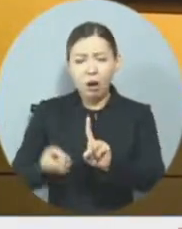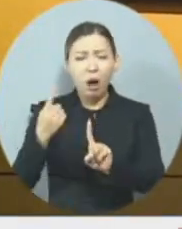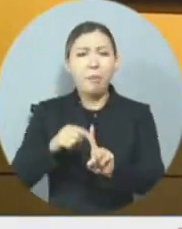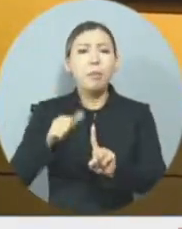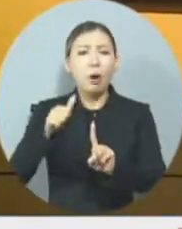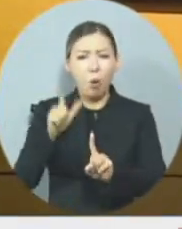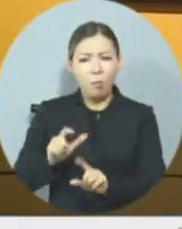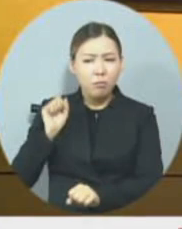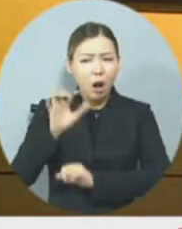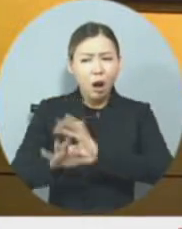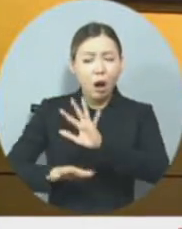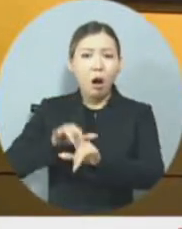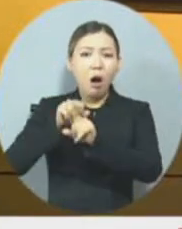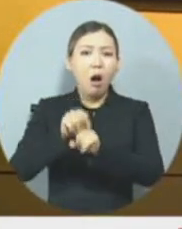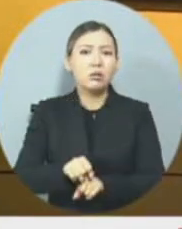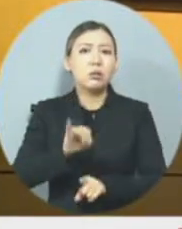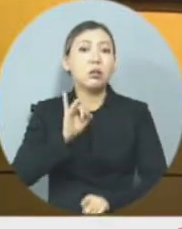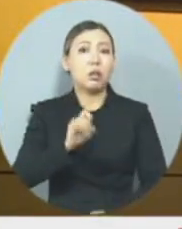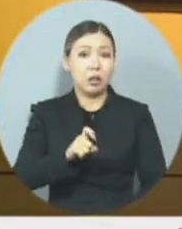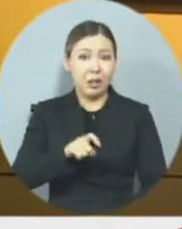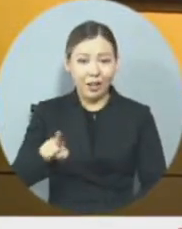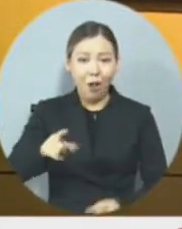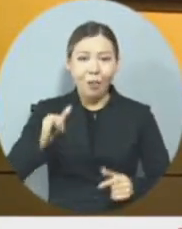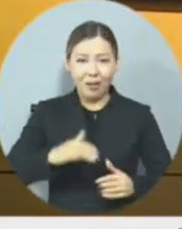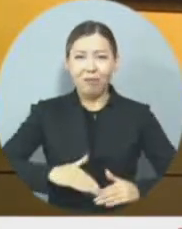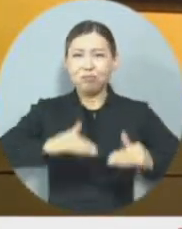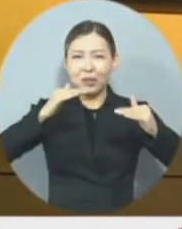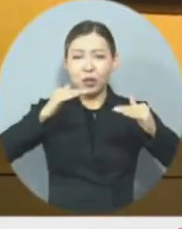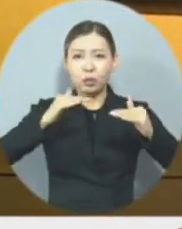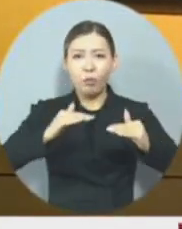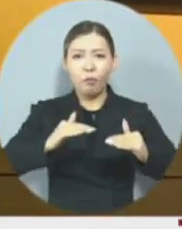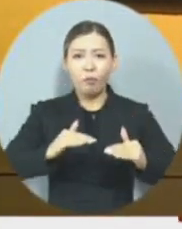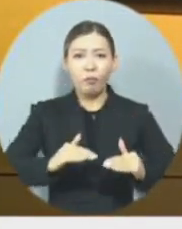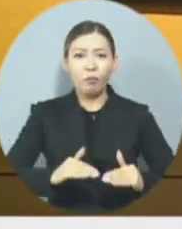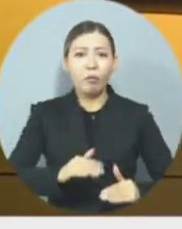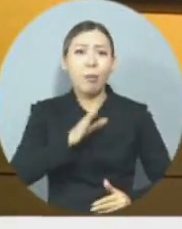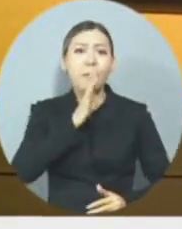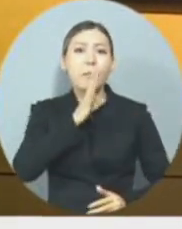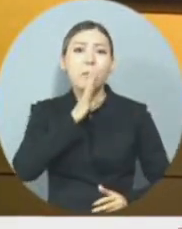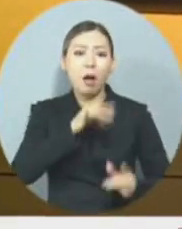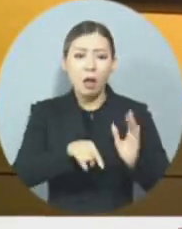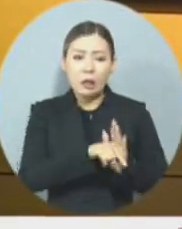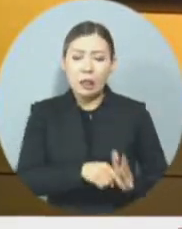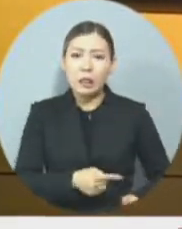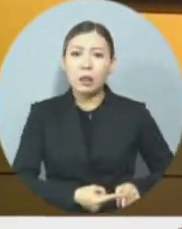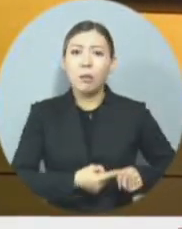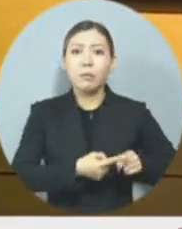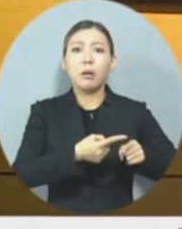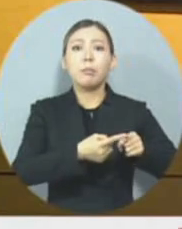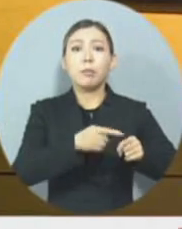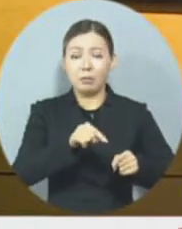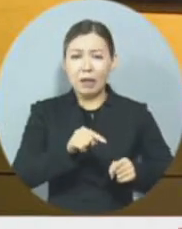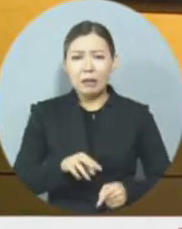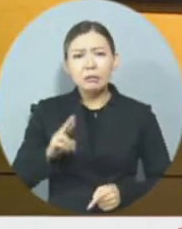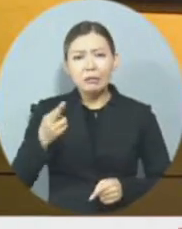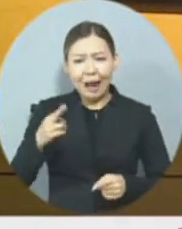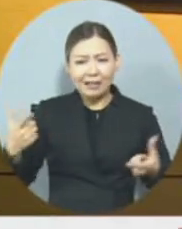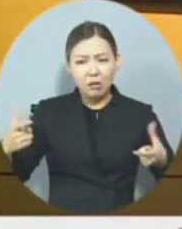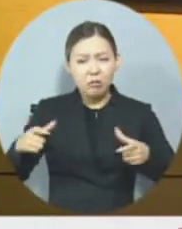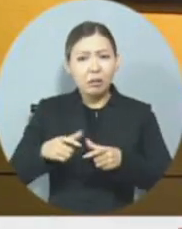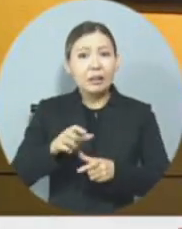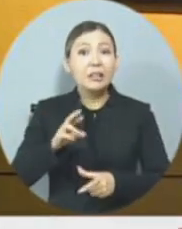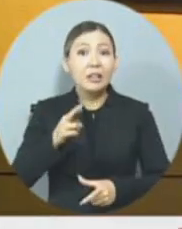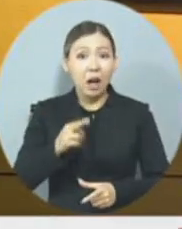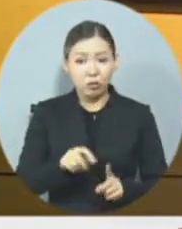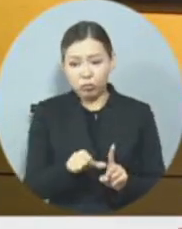байгаа. А тэр нуурын усны төвшин буурсан. Тэгээ иргэжилт нэмгэсэн гэдэг асуудал гарч ирж байна. За яагаад гэдэг асуудал ярьсан чинь хажууд